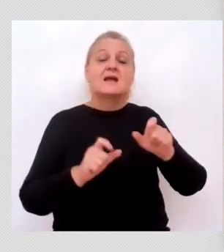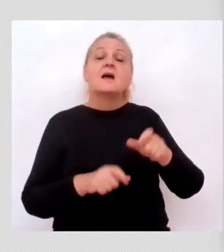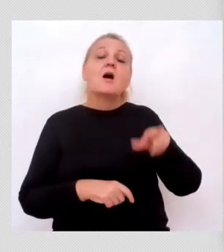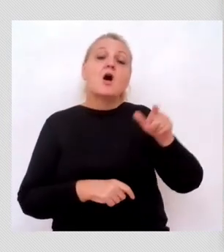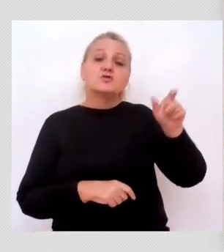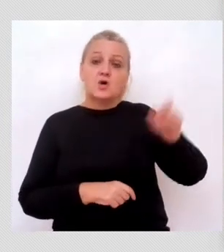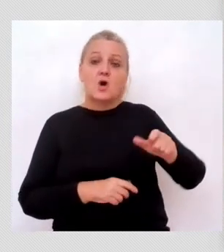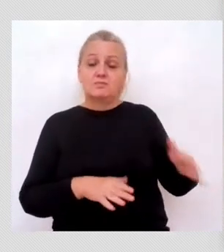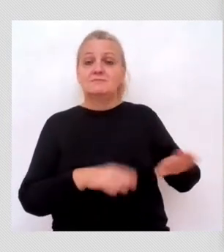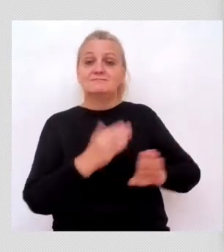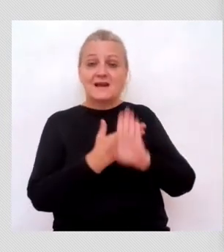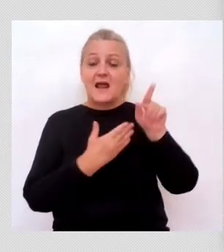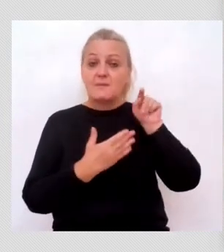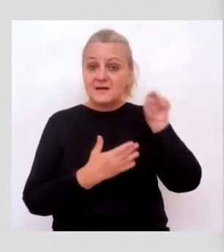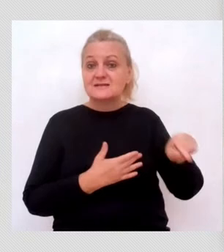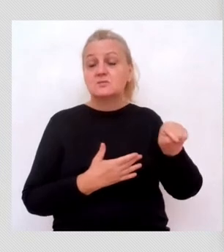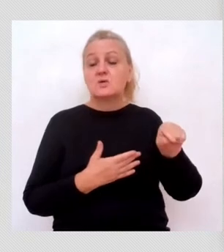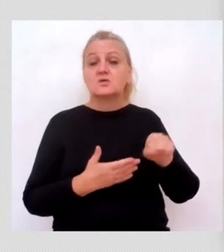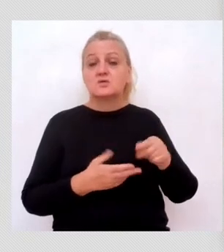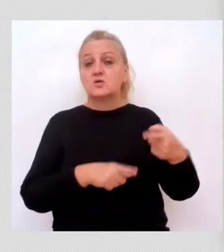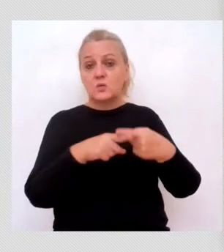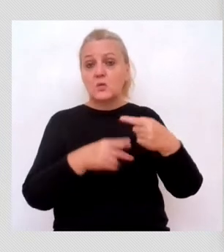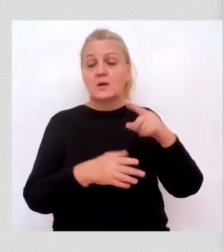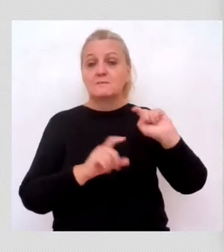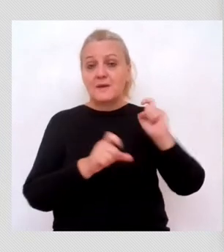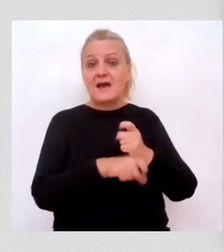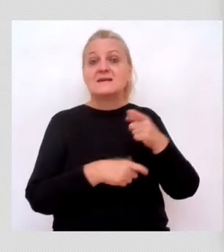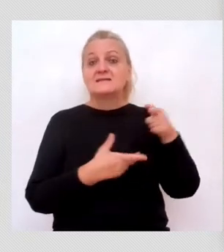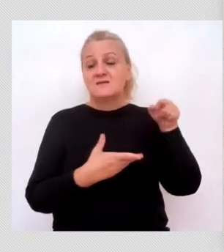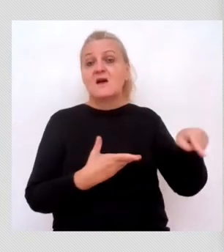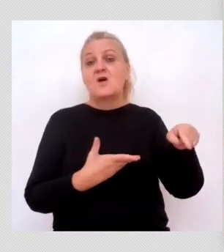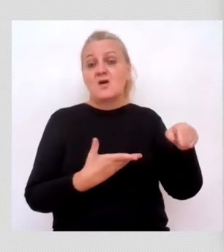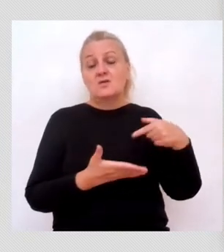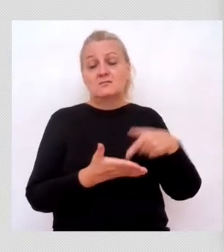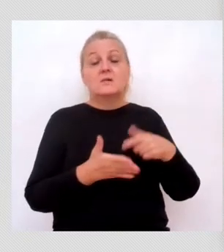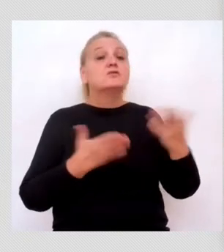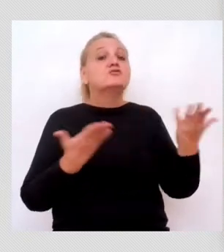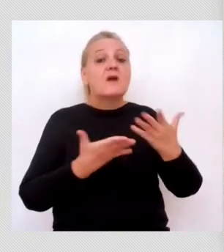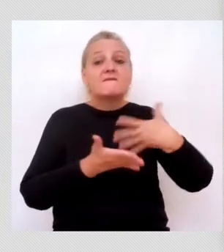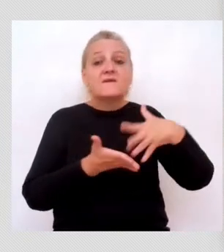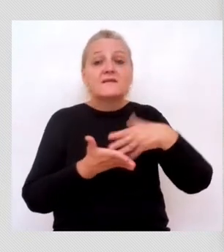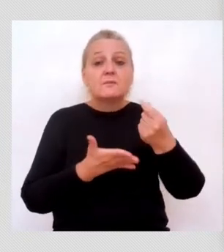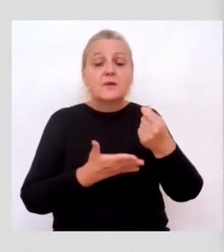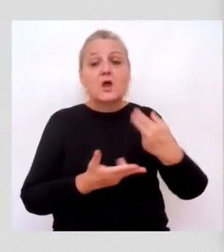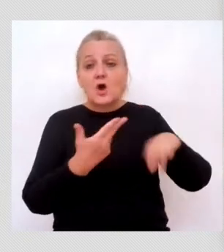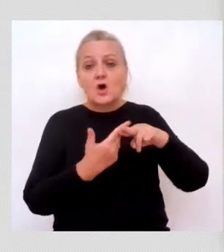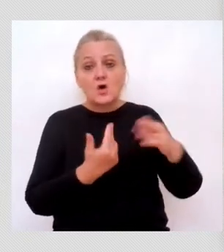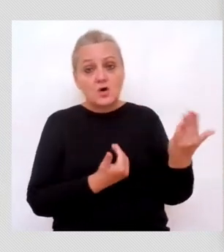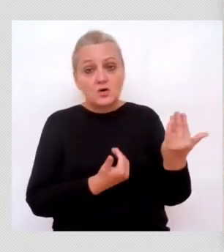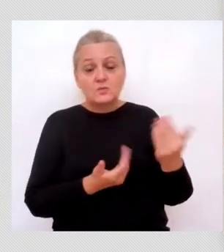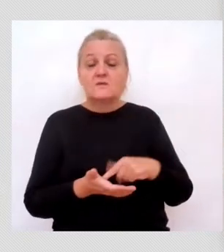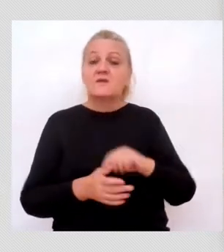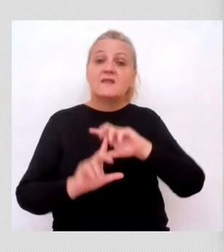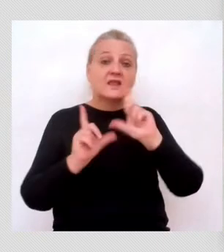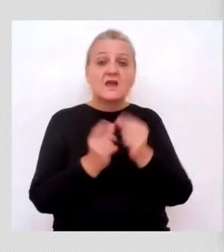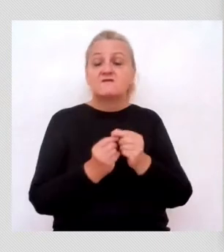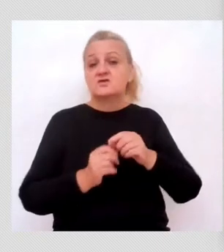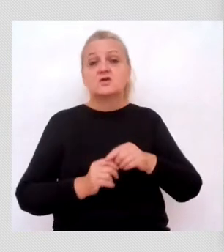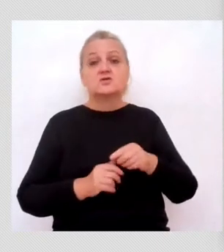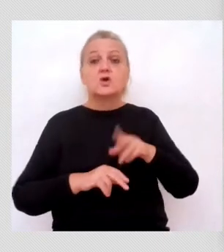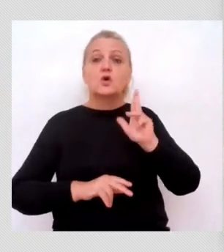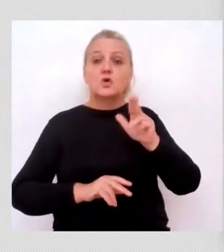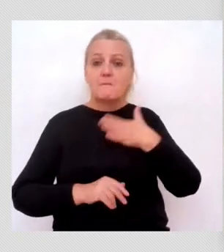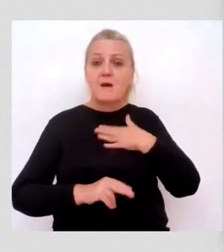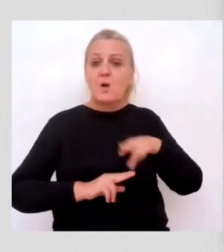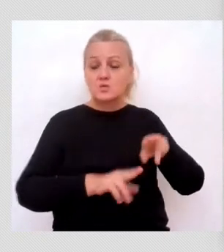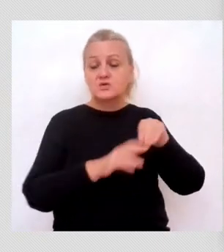to znaczy, żeby oni zadawali pytania, na co są wydawane pieniądze ze spółek Skarbu Państwa. Nie wszyscy akcjonariusze głosują na partię rządzącą i nie